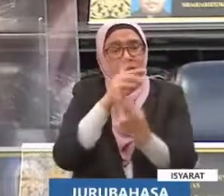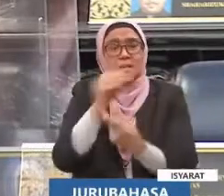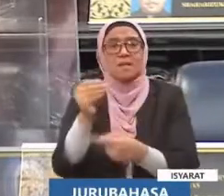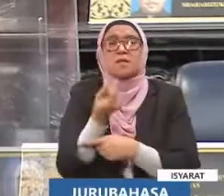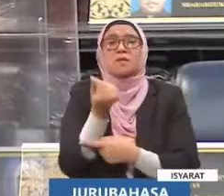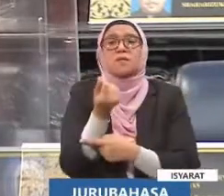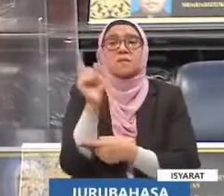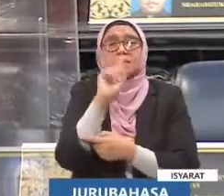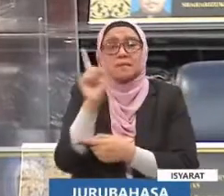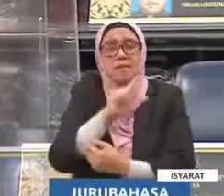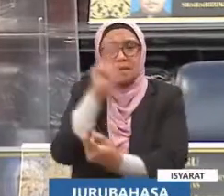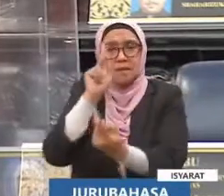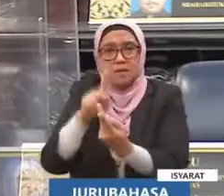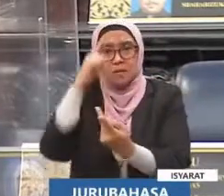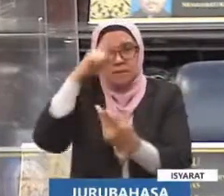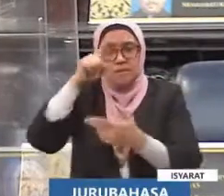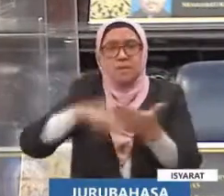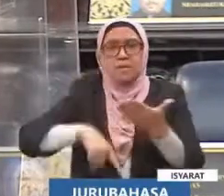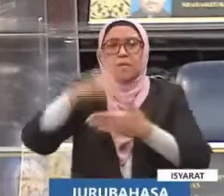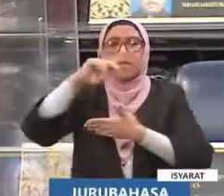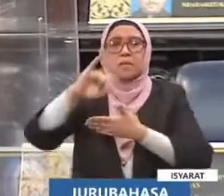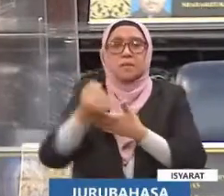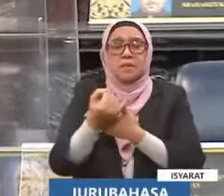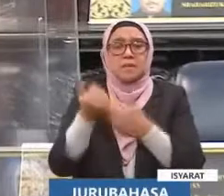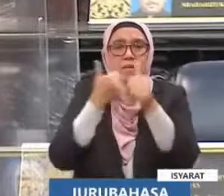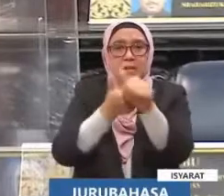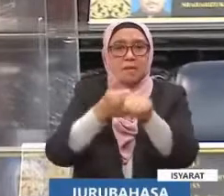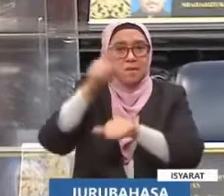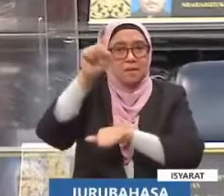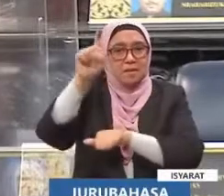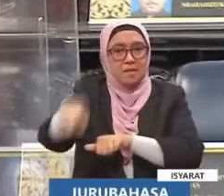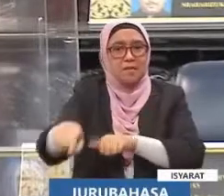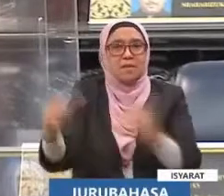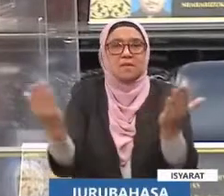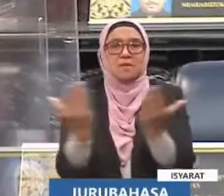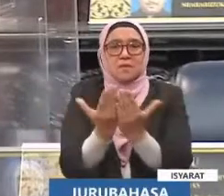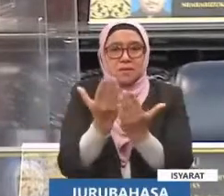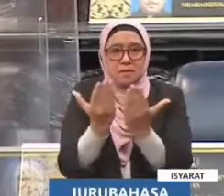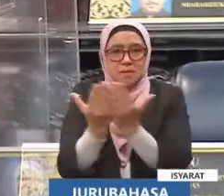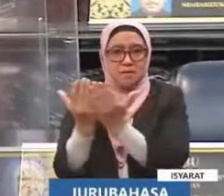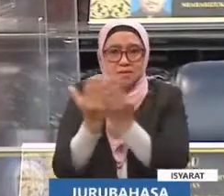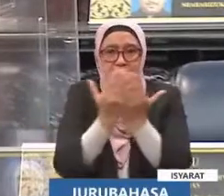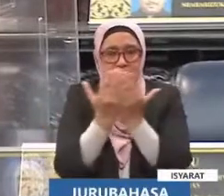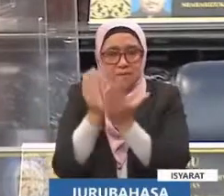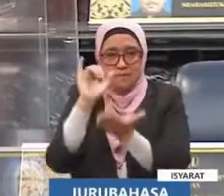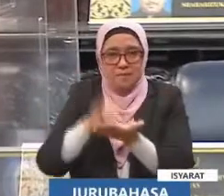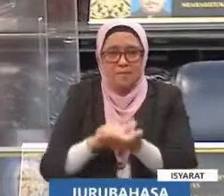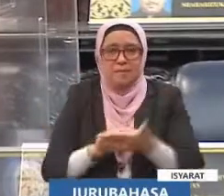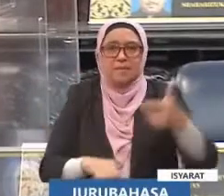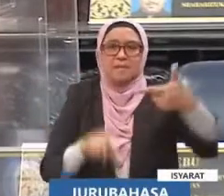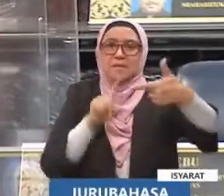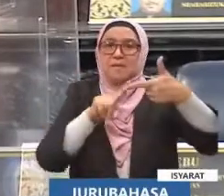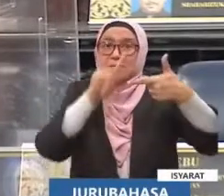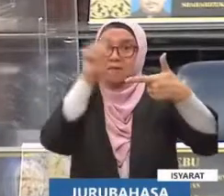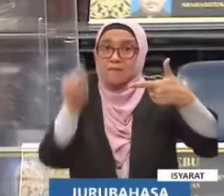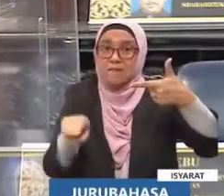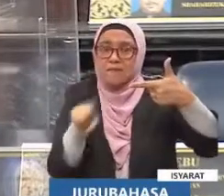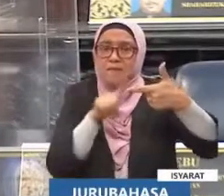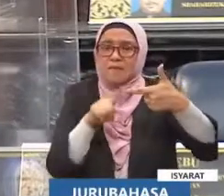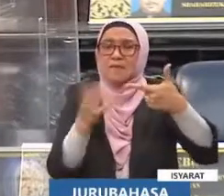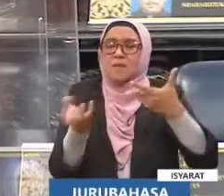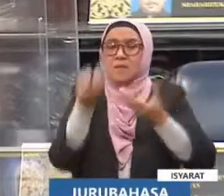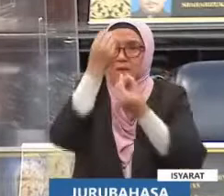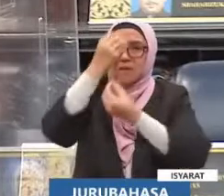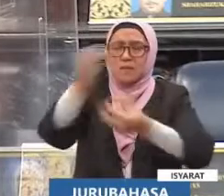kos yang mereka yang sesuai untuk meneliti berdasarkan keperluan sekolah-sekolah itu tersebut yang selain keduanya Saya ingin menyatakan